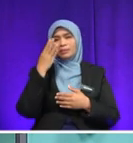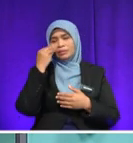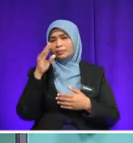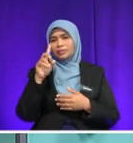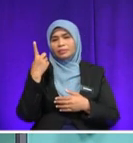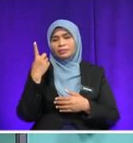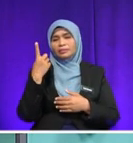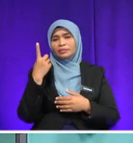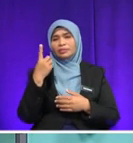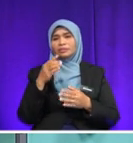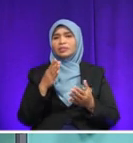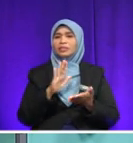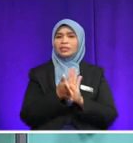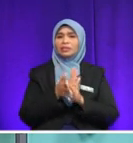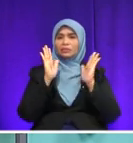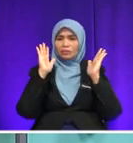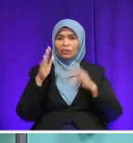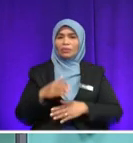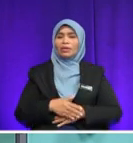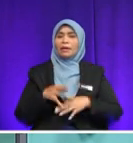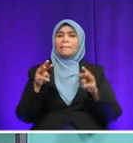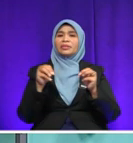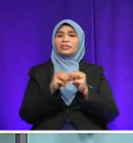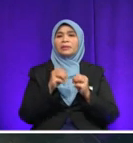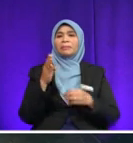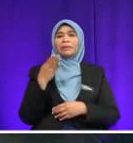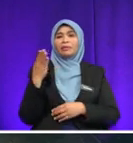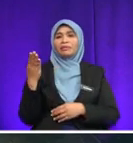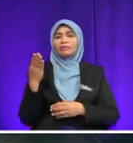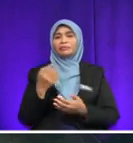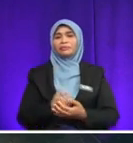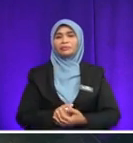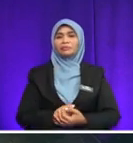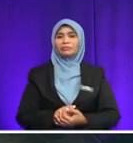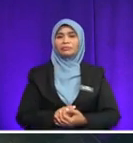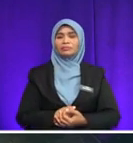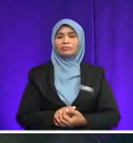salat macam biasa berdoa tidak enggak hanya ini Syariah tapi